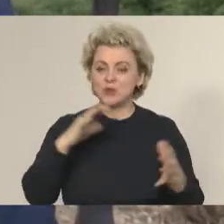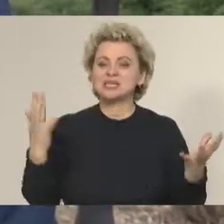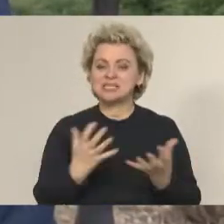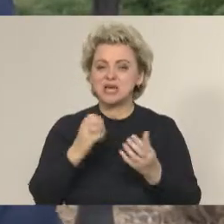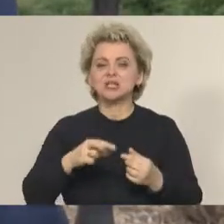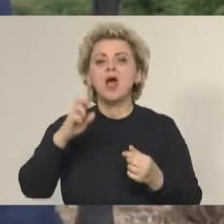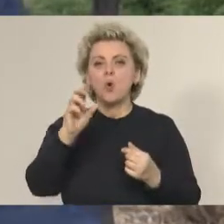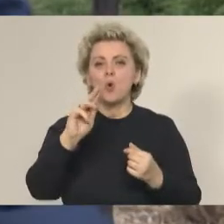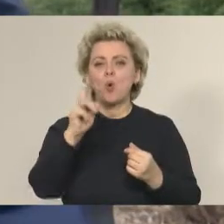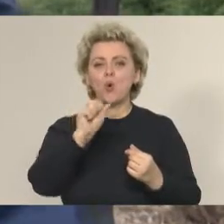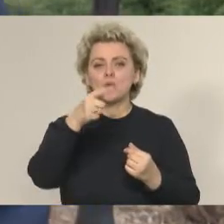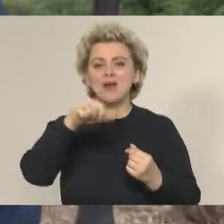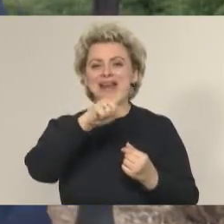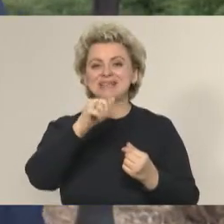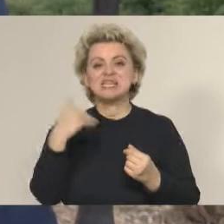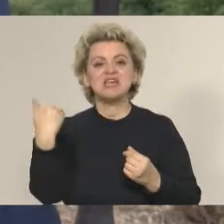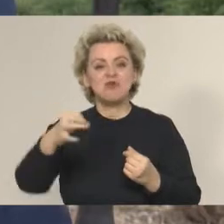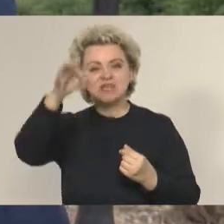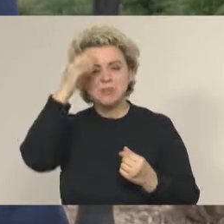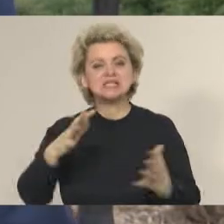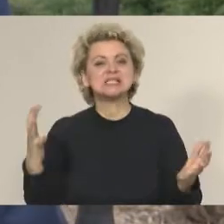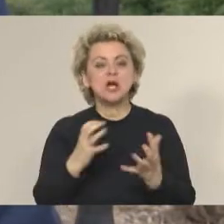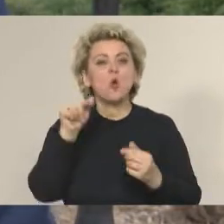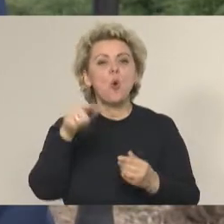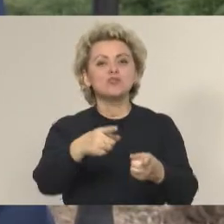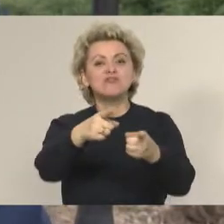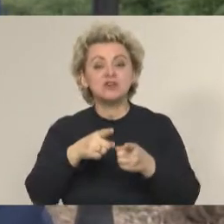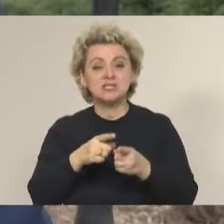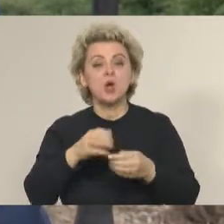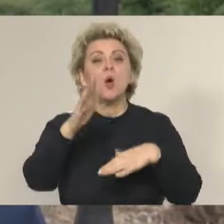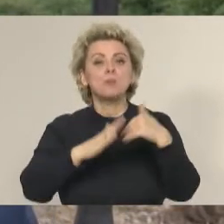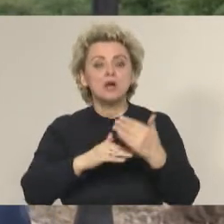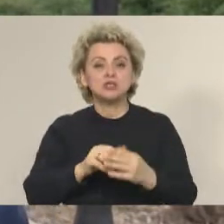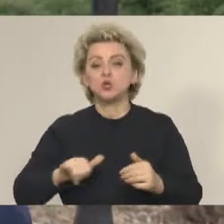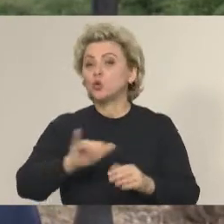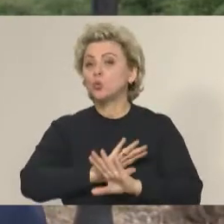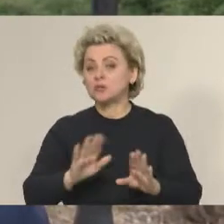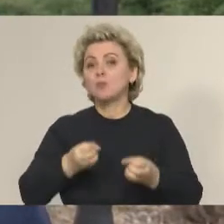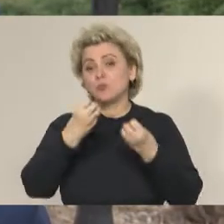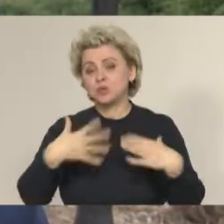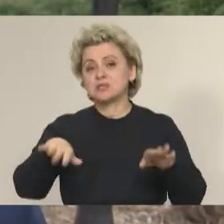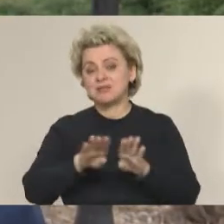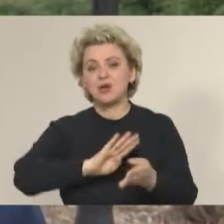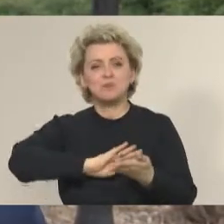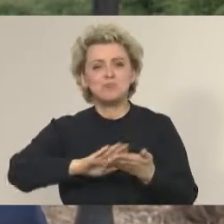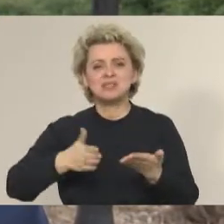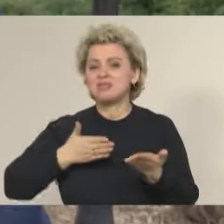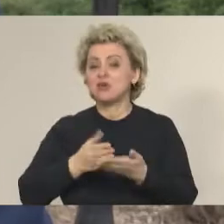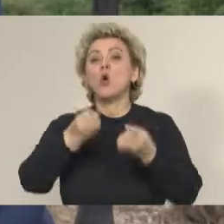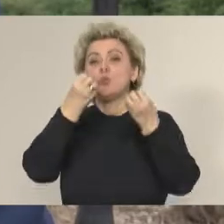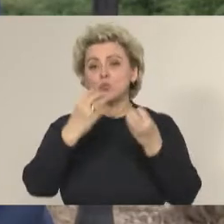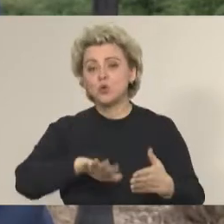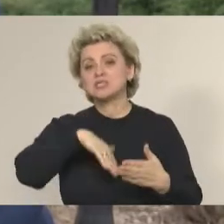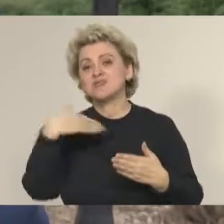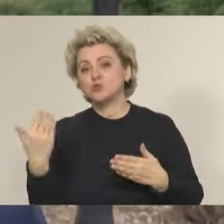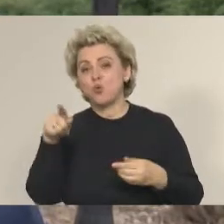сохранила, Королевский, и воспоминания его сохранились. Он выстрелил практически в никуда, без всякой наводки, просто в